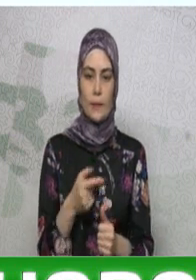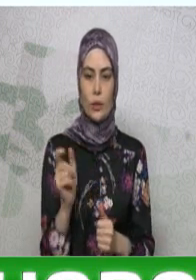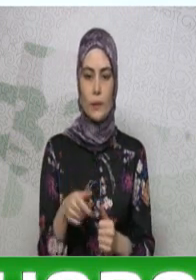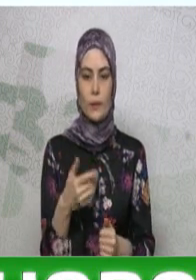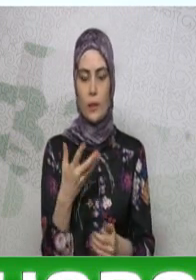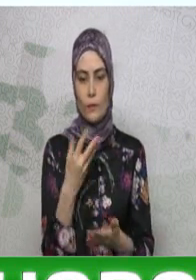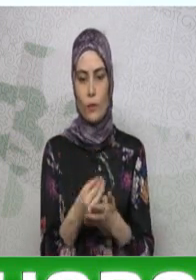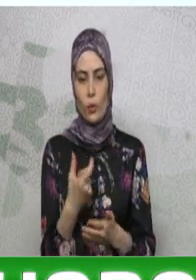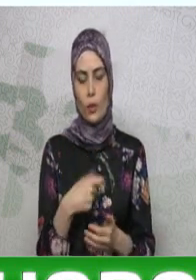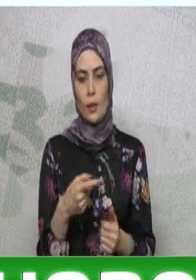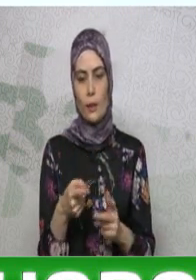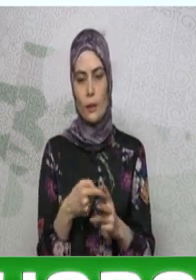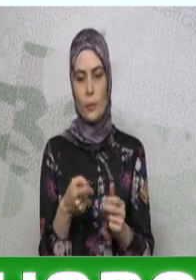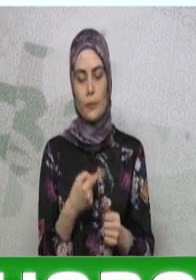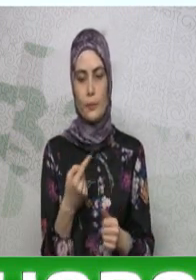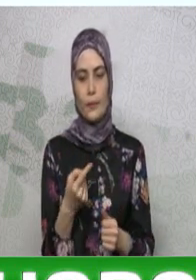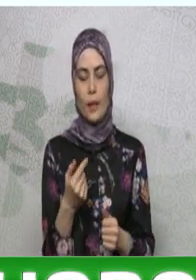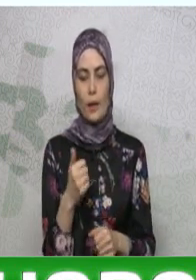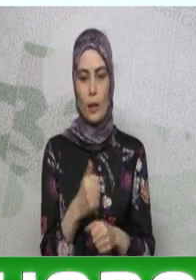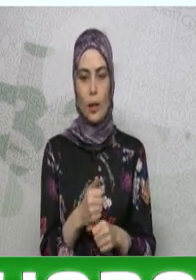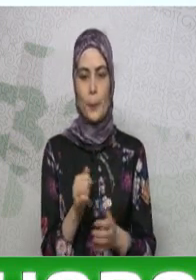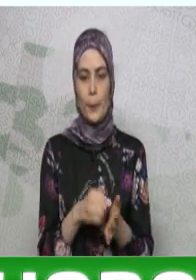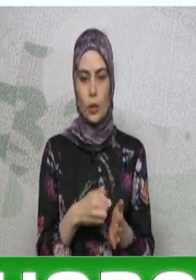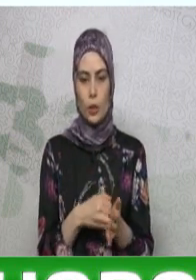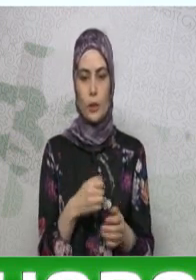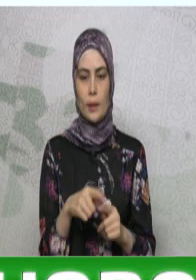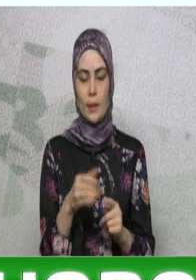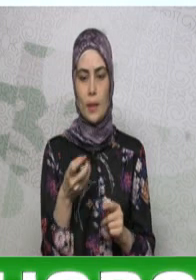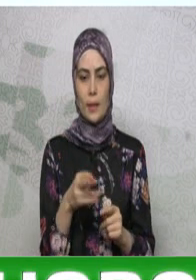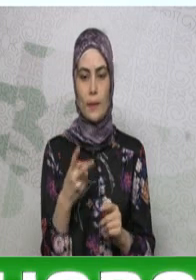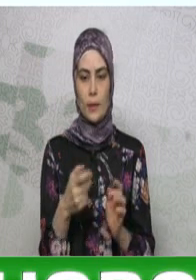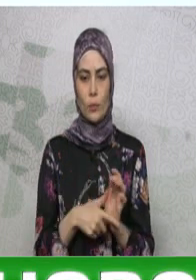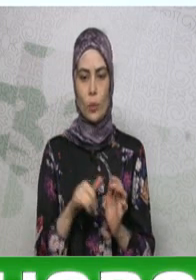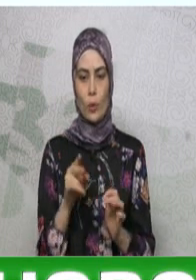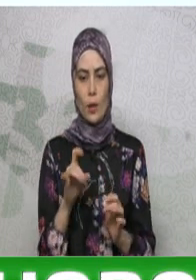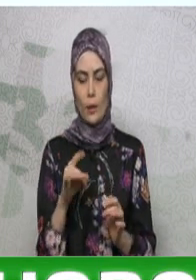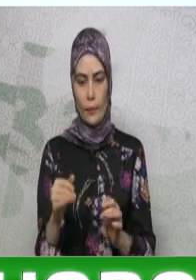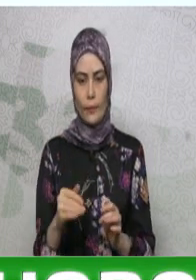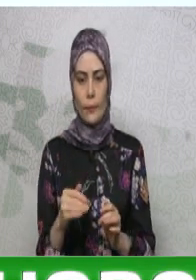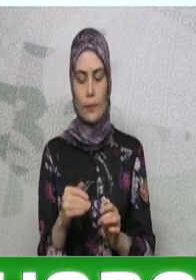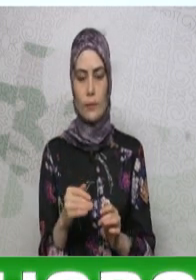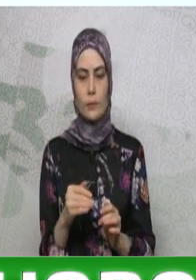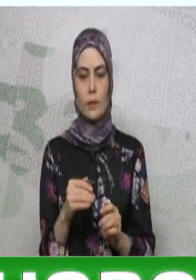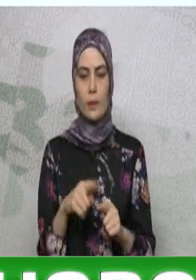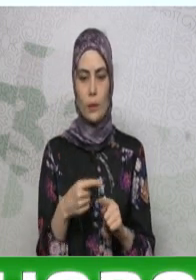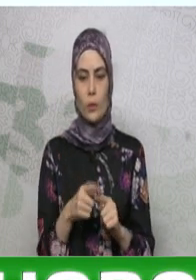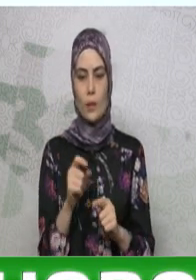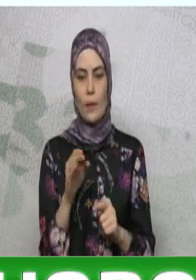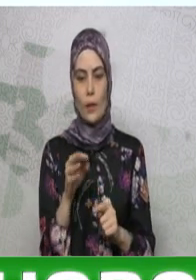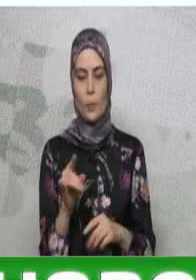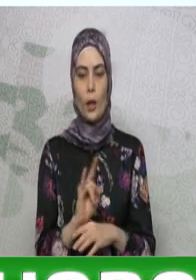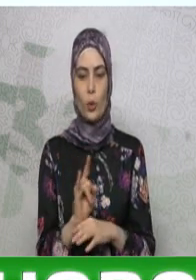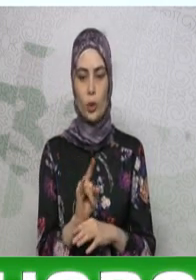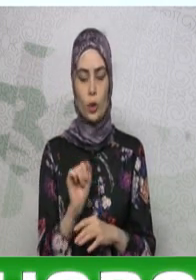свои данные. Основным признаком преступления, предусмотренным статьей 207 Уголовного кодекса Российской Федерации, является заведомо